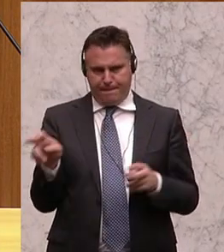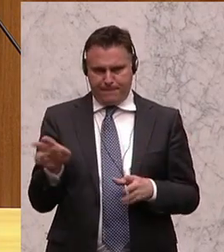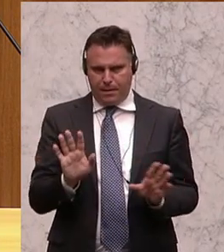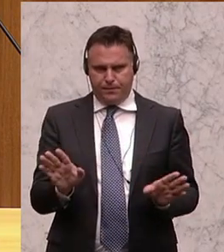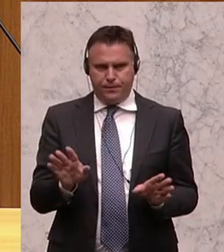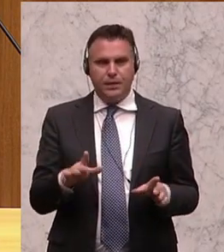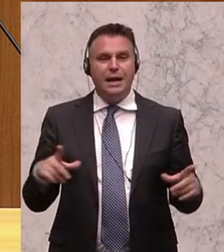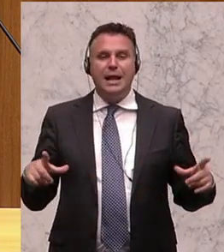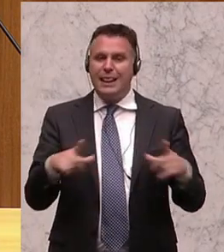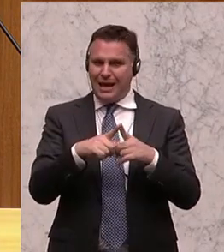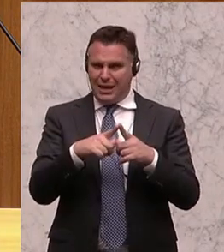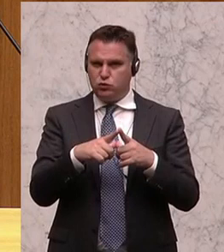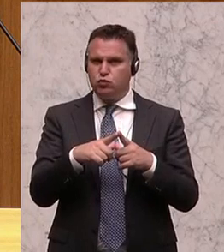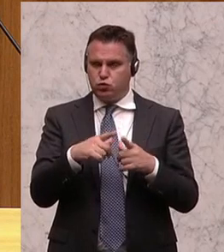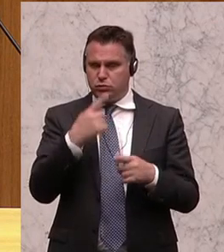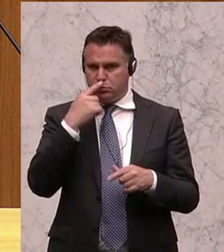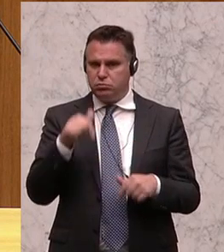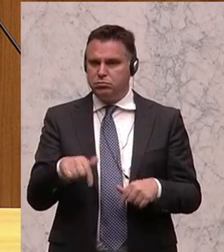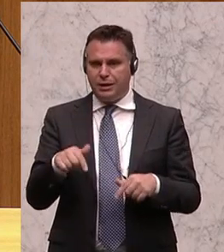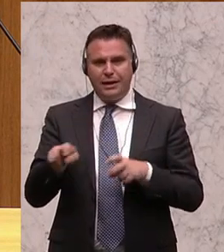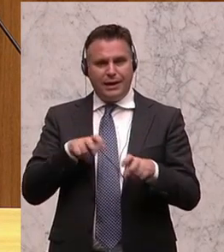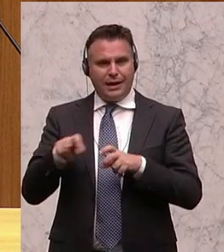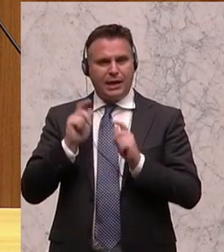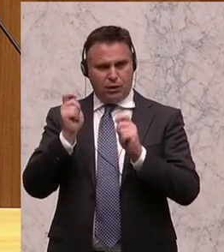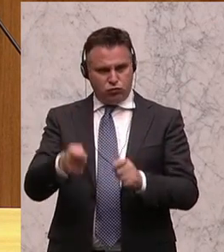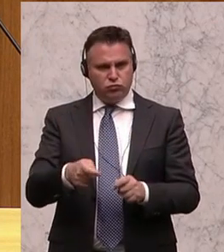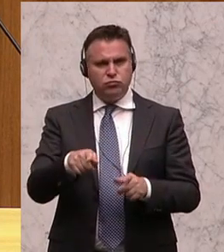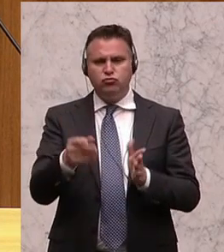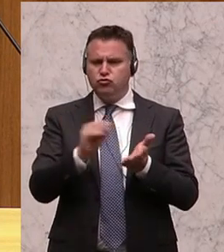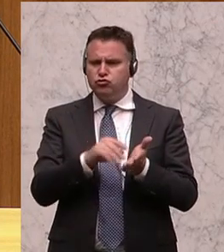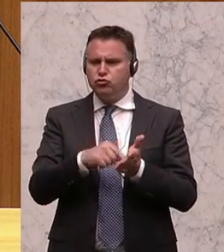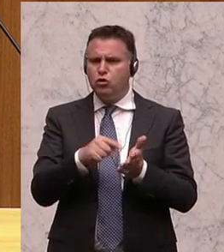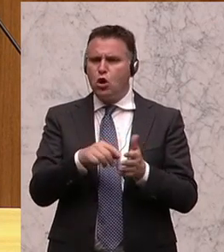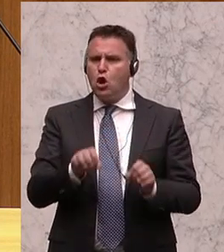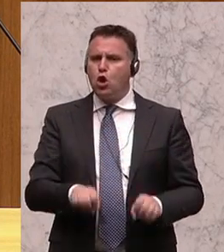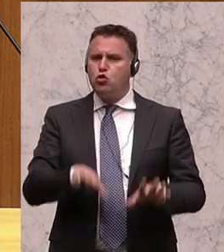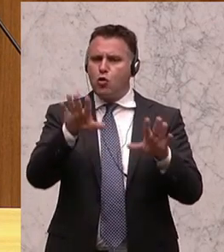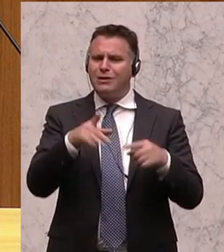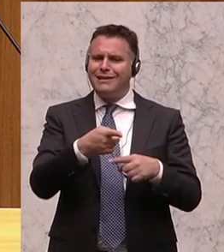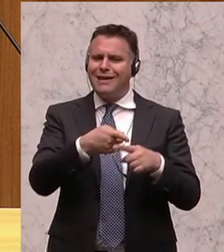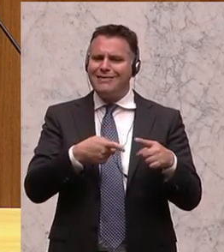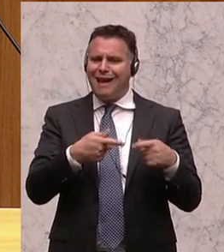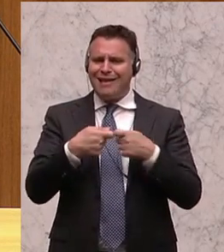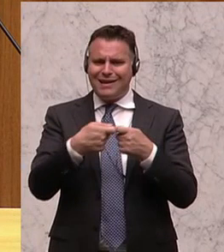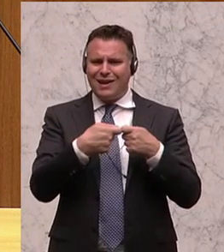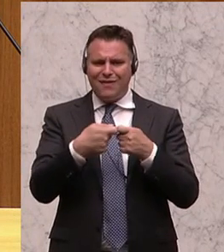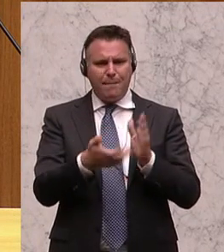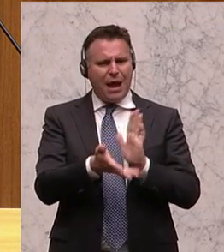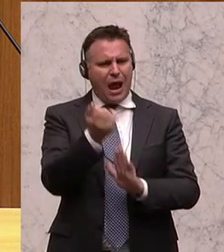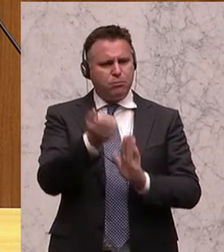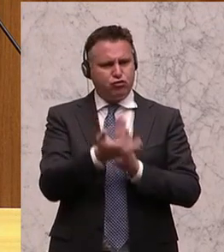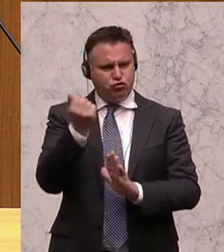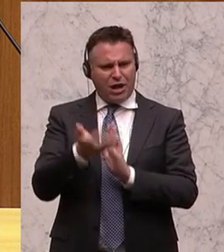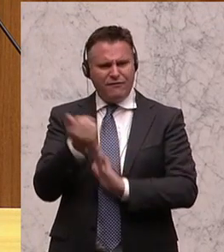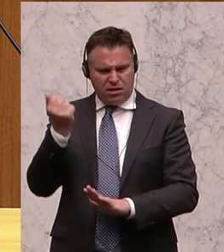Ich möchte die Leistungen einmal jenes Teils der Regierungsvorlage folgen, die wir haben. Abschaffung aller 19 Teilgewerbe. Damit haben wir natürlich